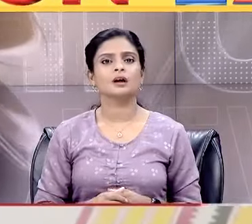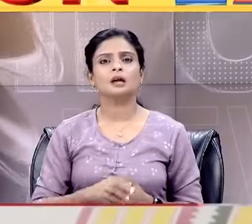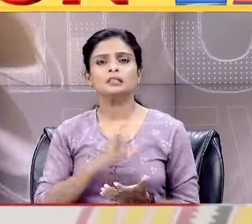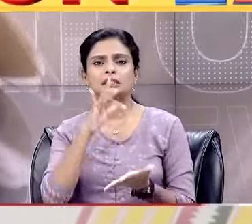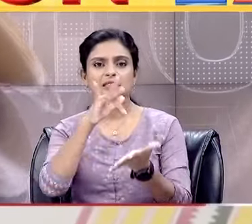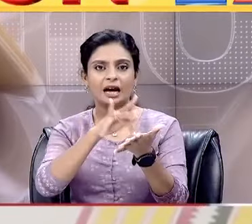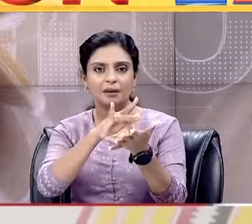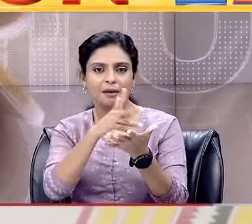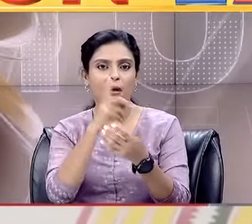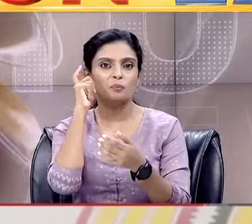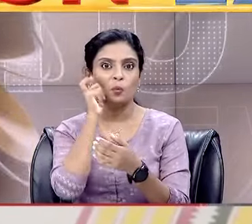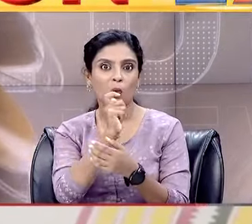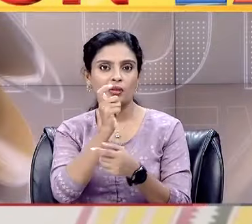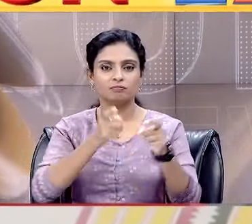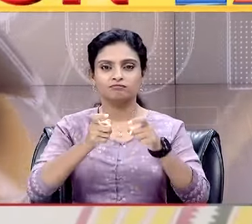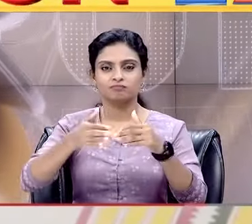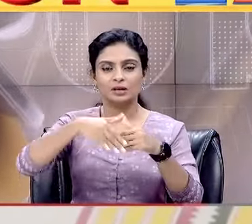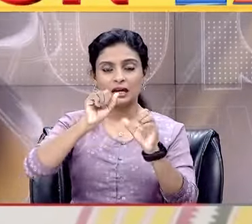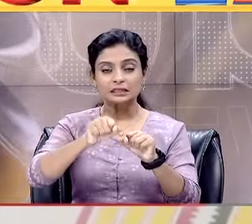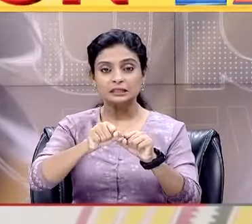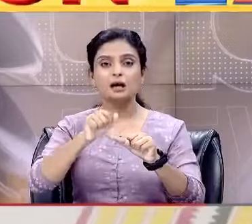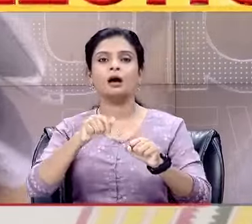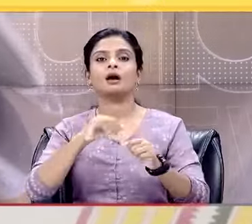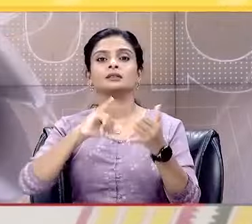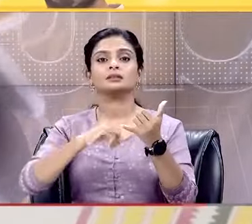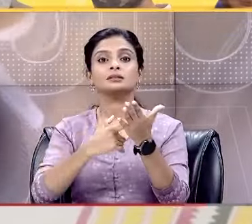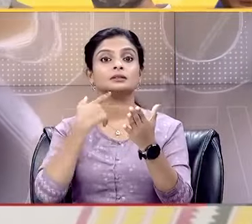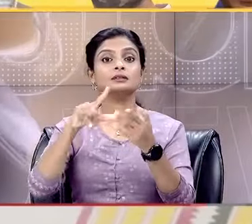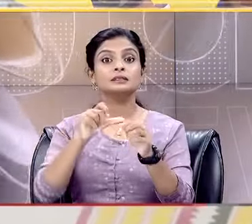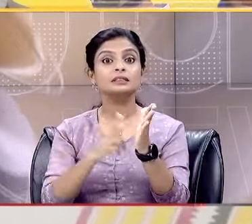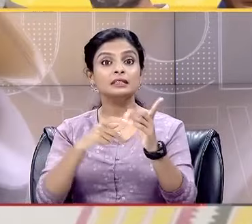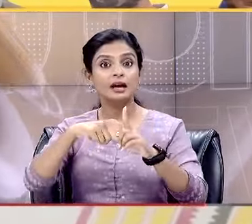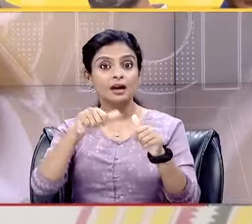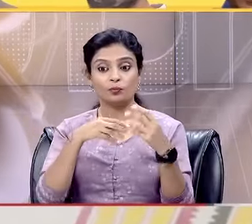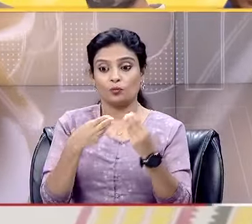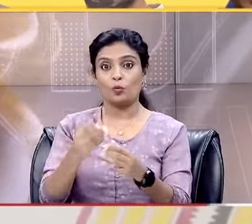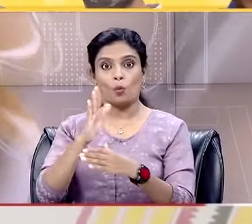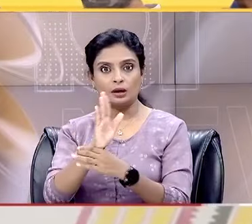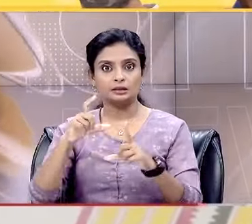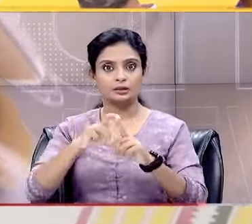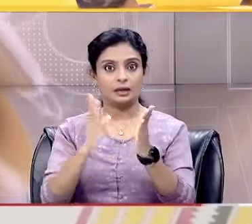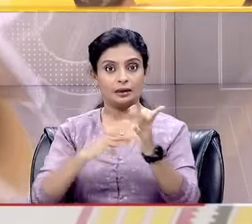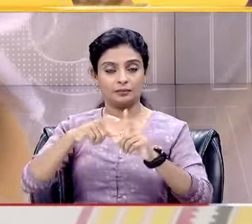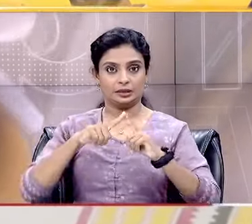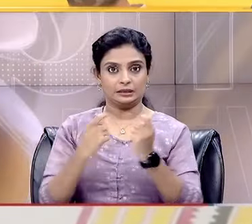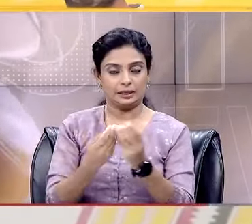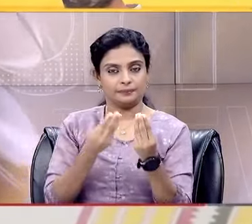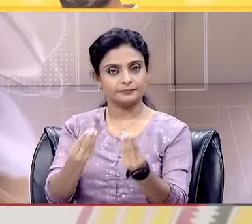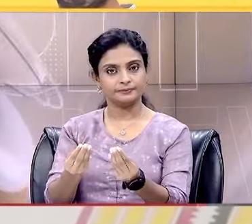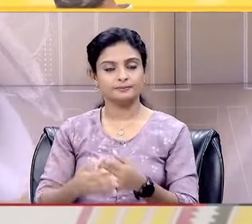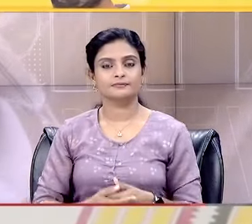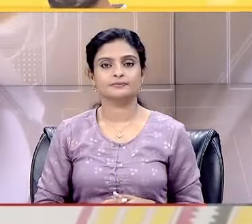കച്ചിത്തീവ് വിടാതെ നരേന്ദ്രമോദി. കച്ചിത്തീവ് ശ്രീലങ്കയ്ക്ക് നൽകിയത് കോൺഗ്രസ് ഡി എം കെ സർക്കാരുകൾ. തമിഴ്നാട്ടിലെ മത്സ്യത്തൊഴിലാളികളെ ഇരുട്ടിലാക്കിയെന്നും